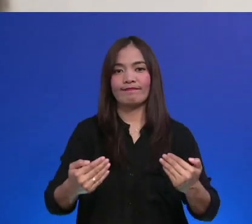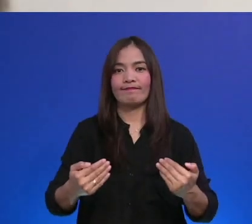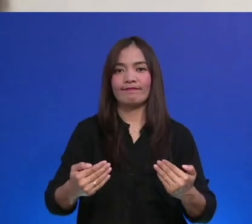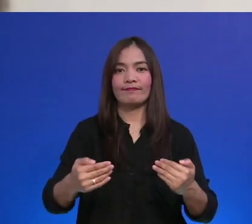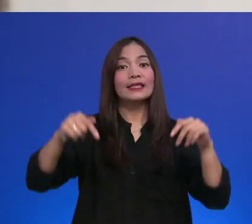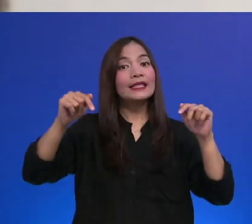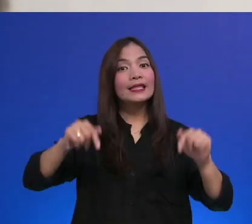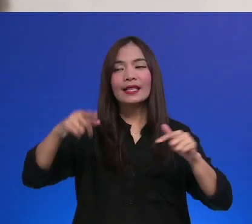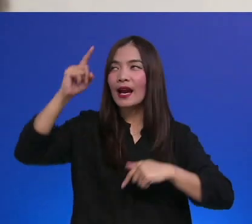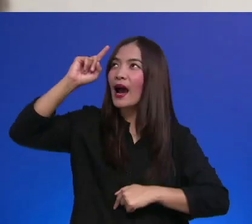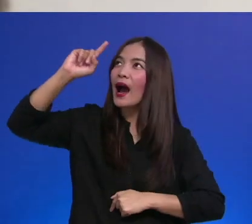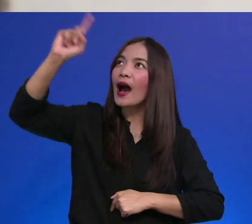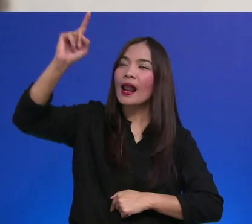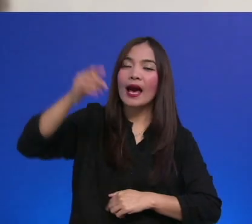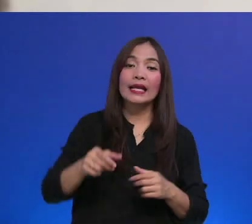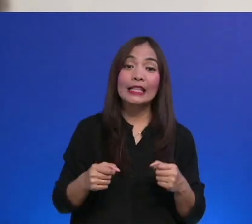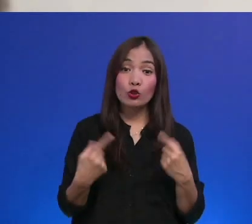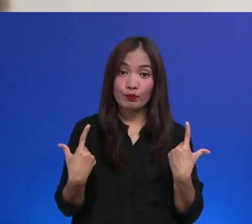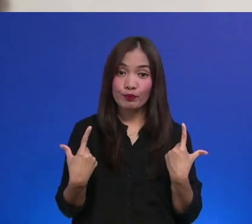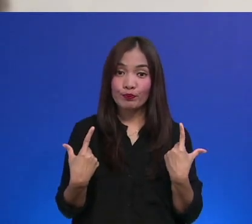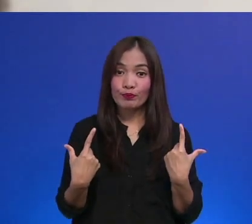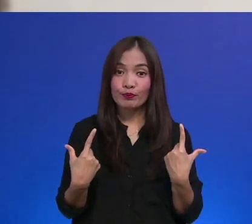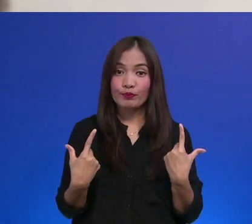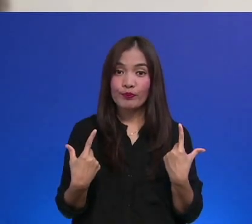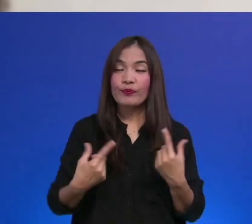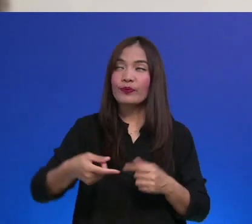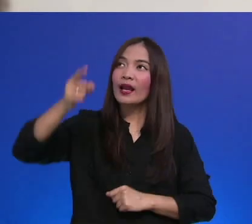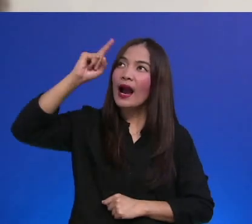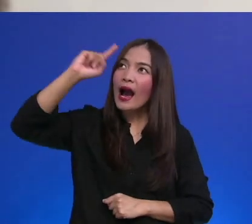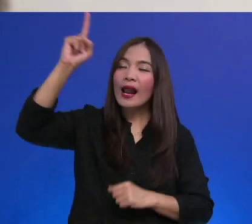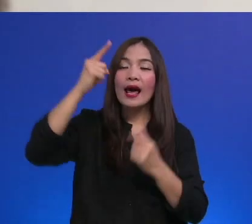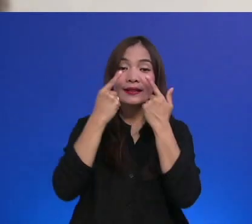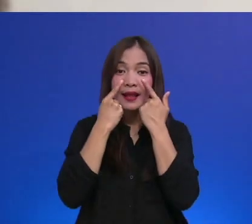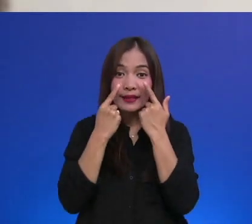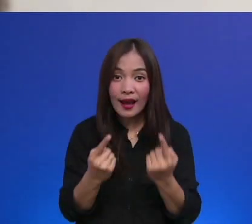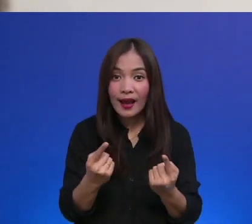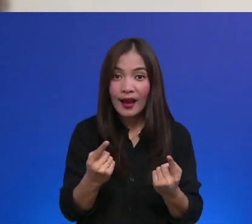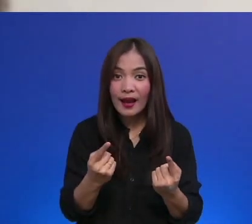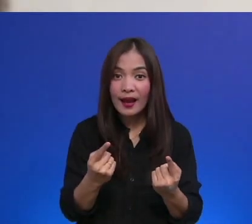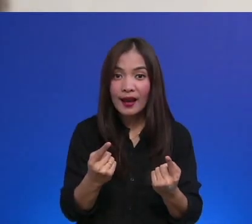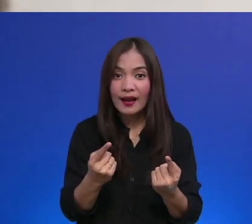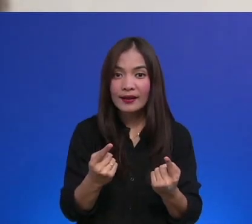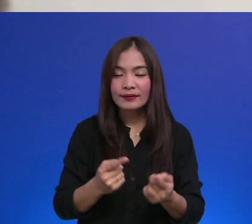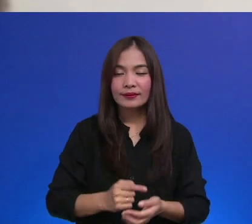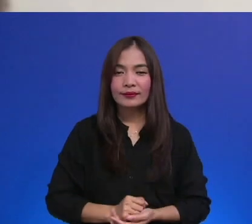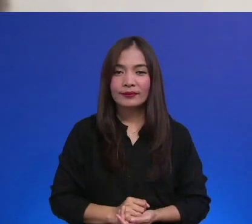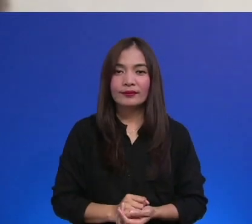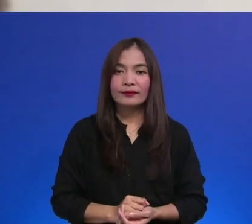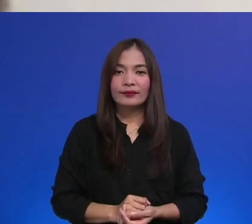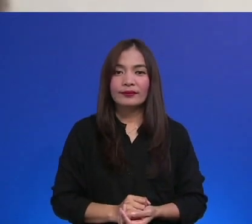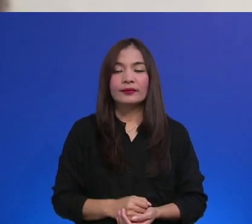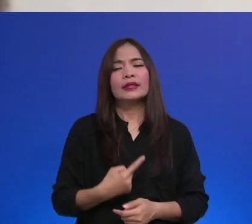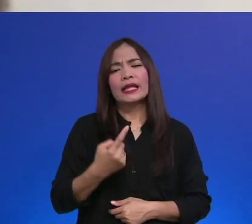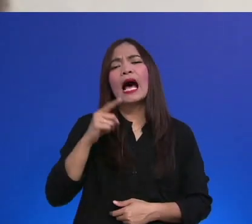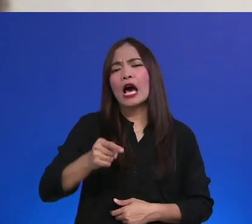Allah yang hidup Allah yang nyata saudara-saudaraku Kita